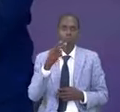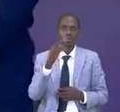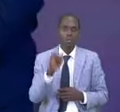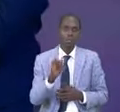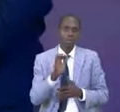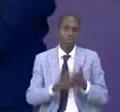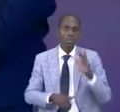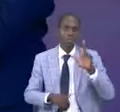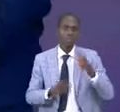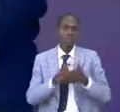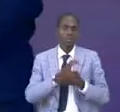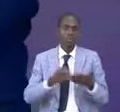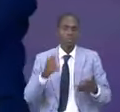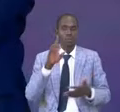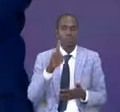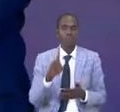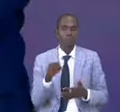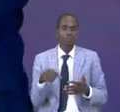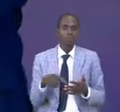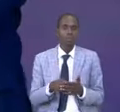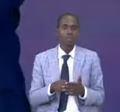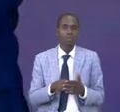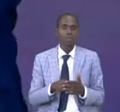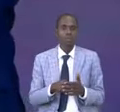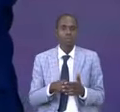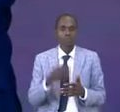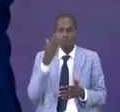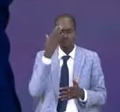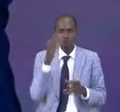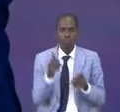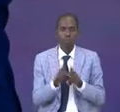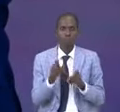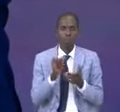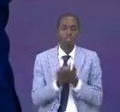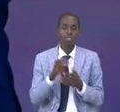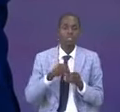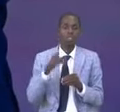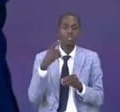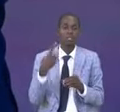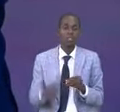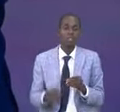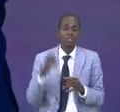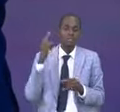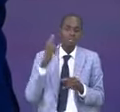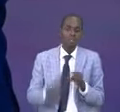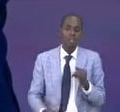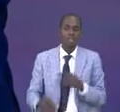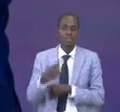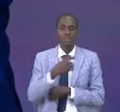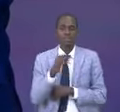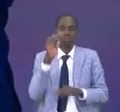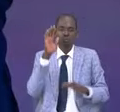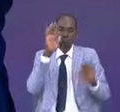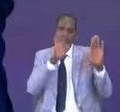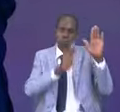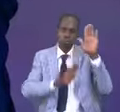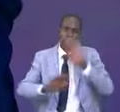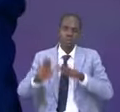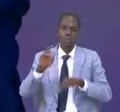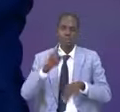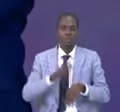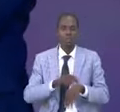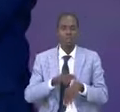sachez que dans les détails que dans les derniers temps il y aura des temps difficiles des temps